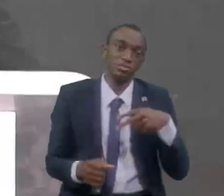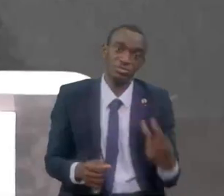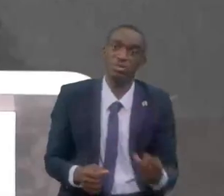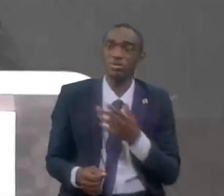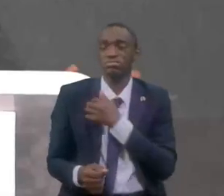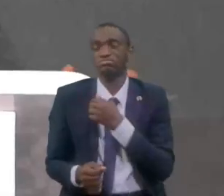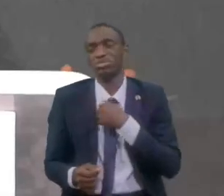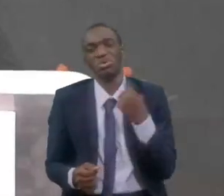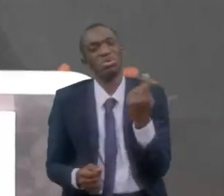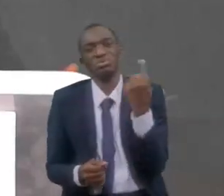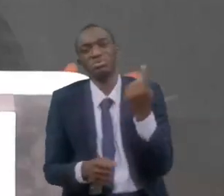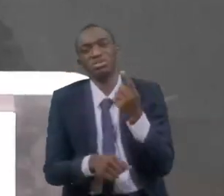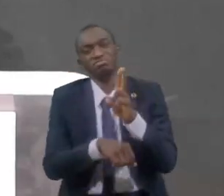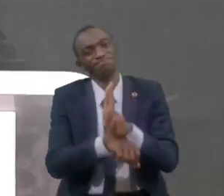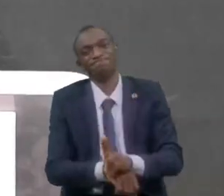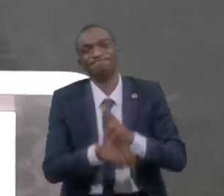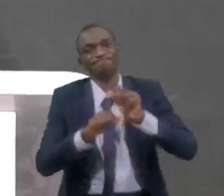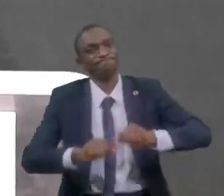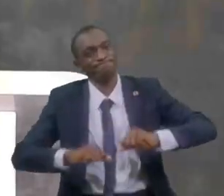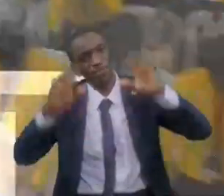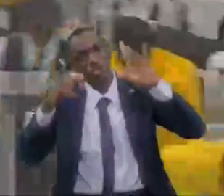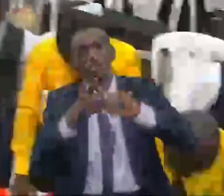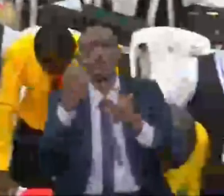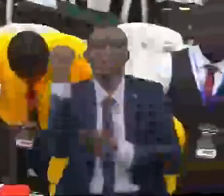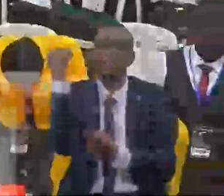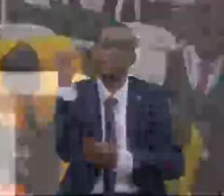tu cèdes fréquemment.